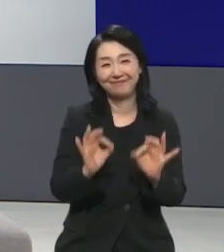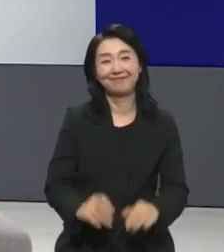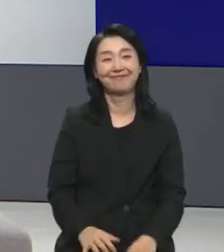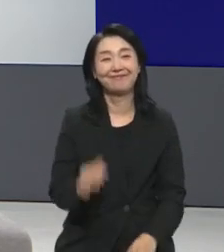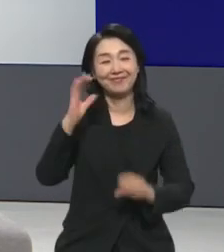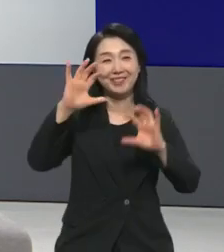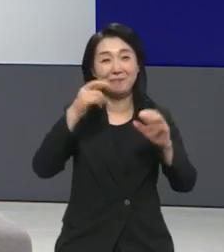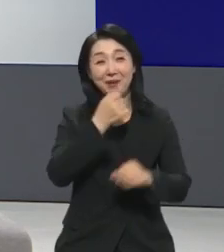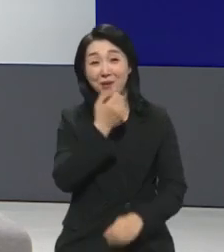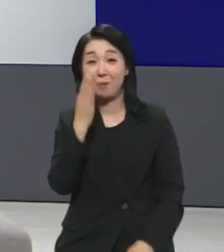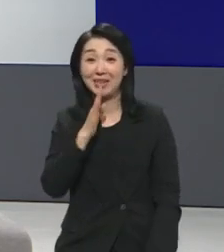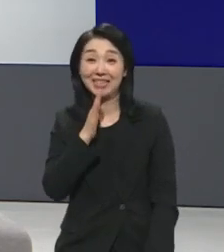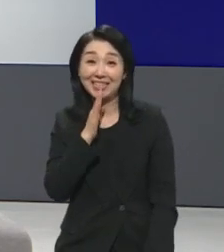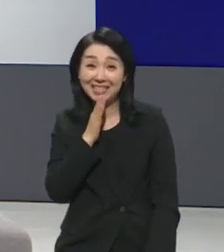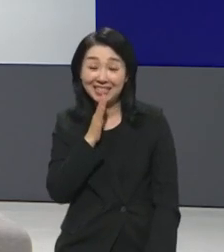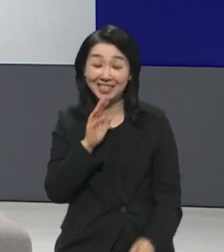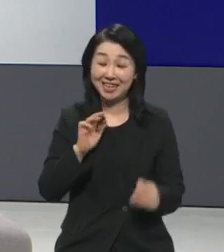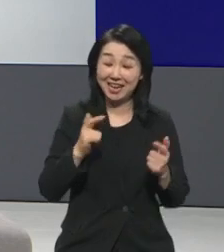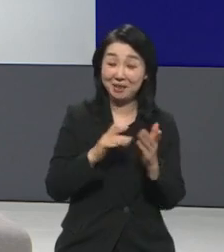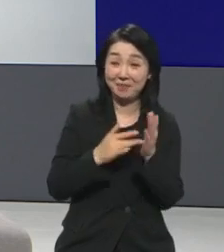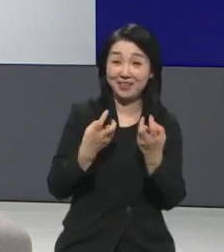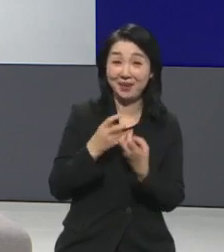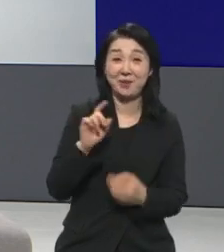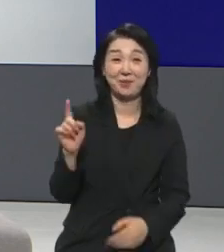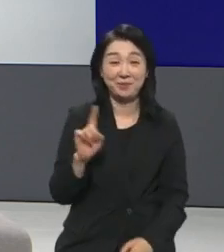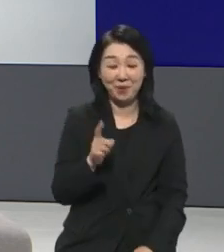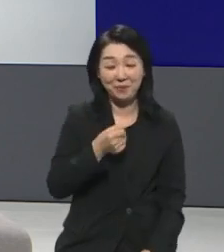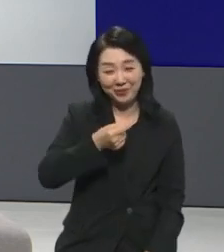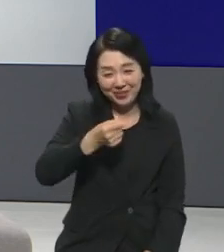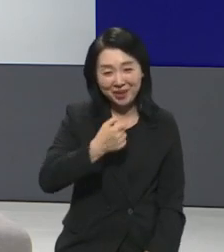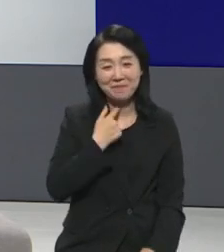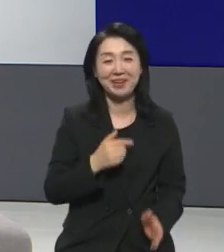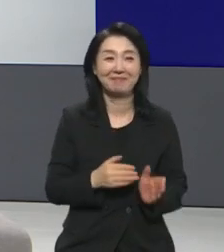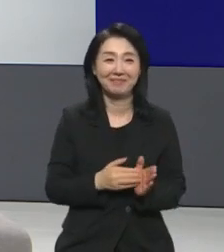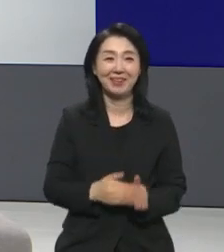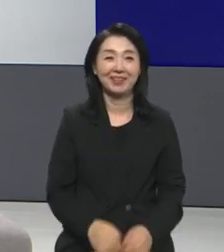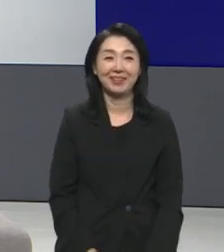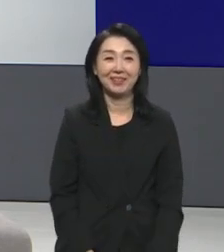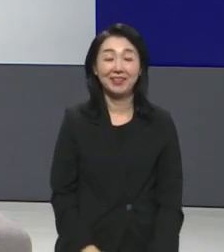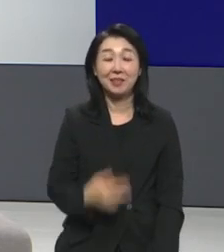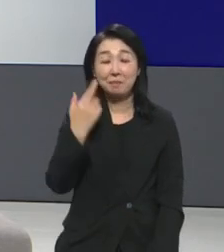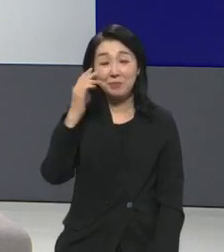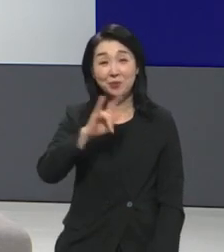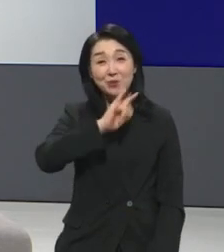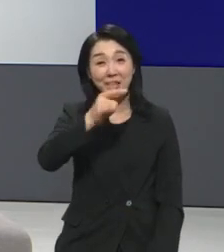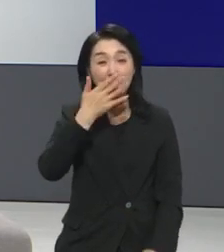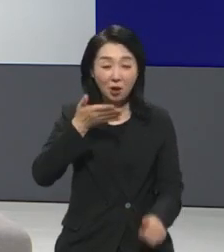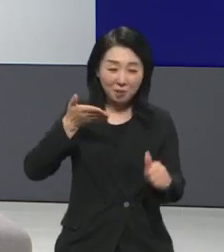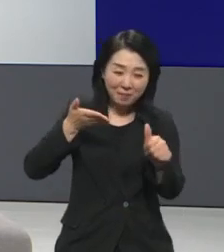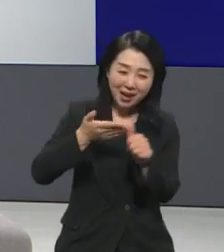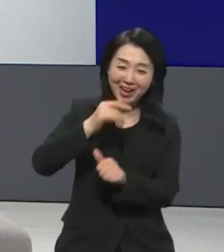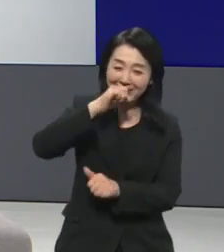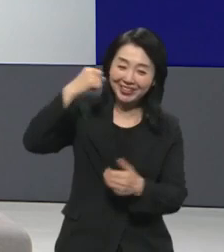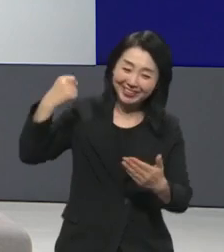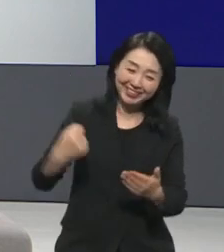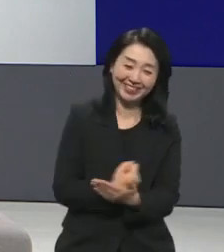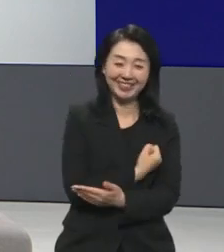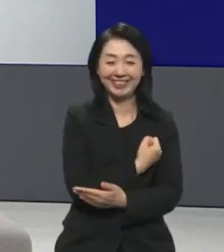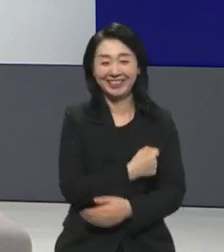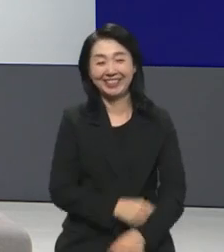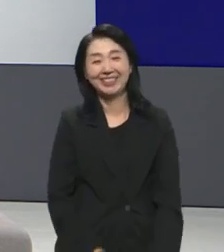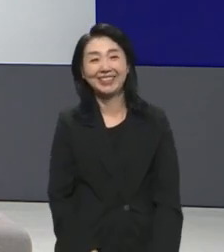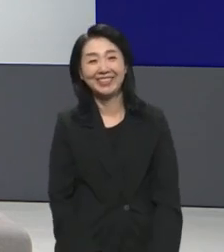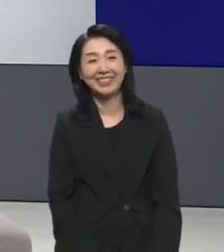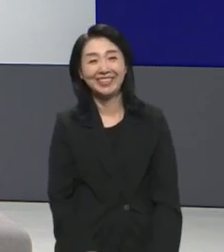김밥 열풍이 진짜인지 그 인기의 비결은 무엇인지 취재해봤습니다. 네, 진짜 미국에 가서 먹여봤으면 더 좋았겠지만 아쉬워요.